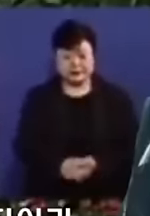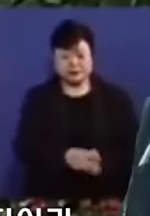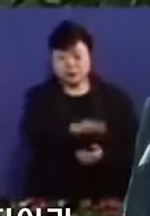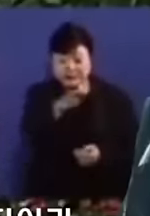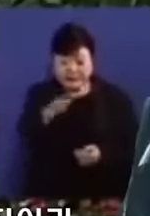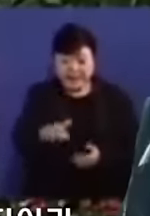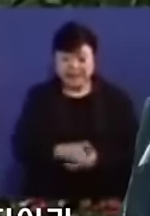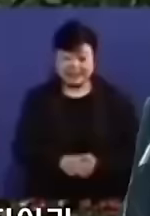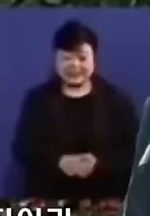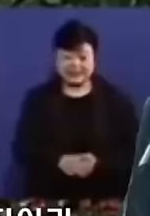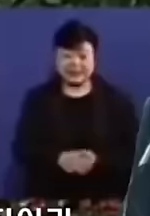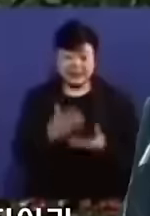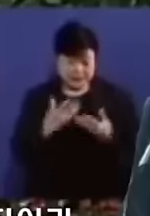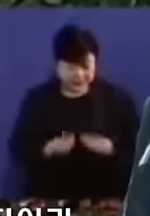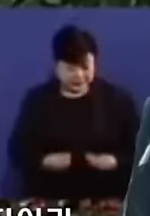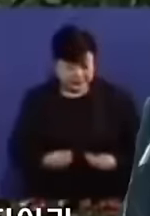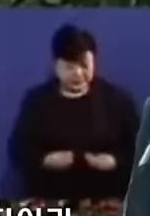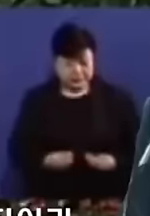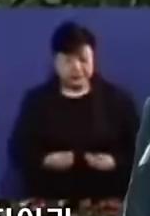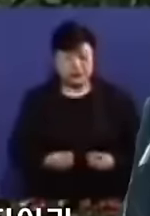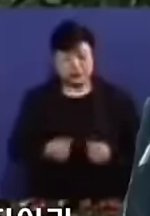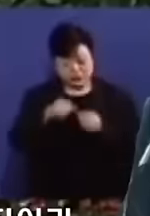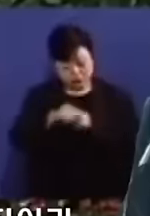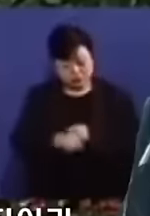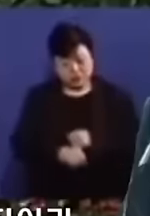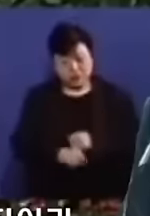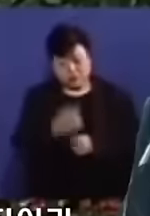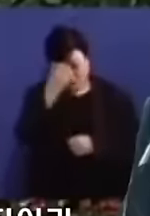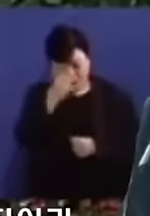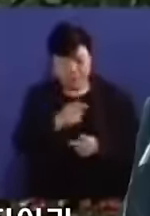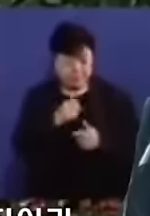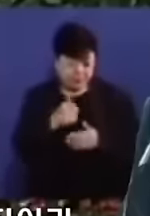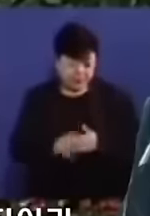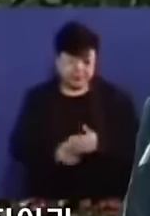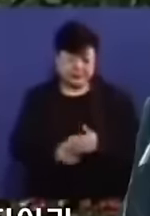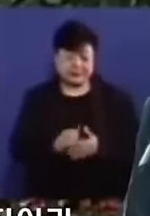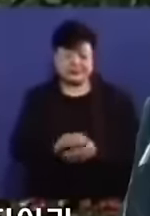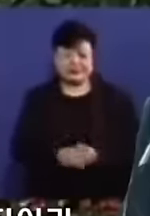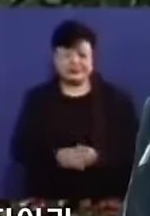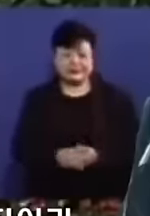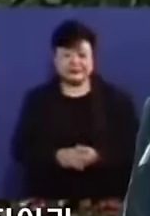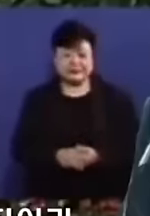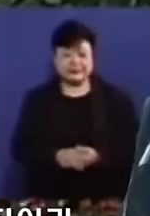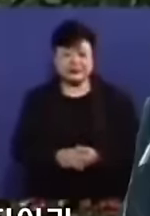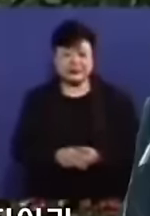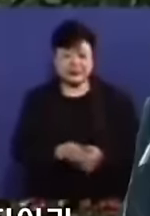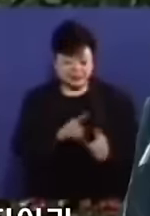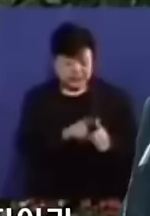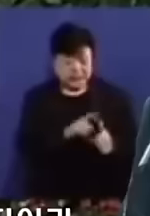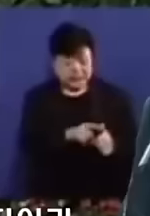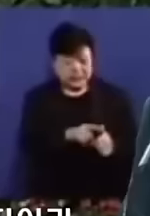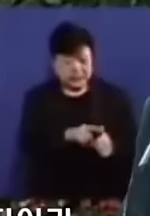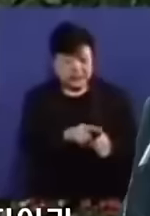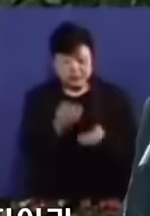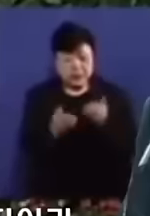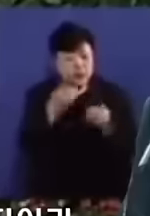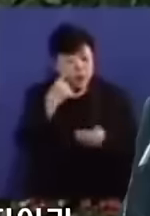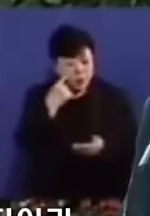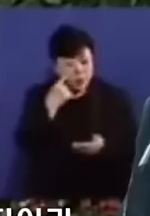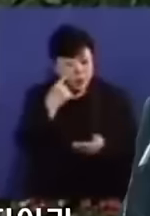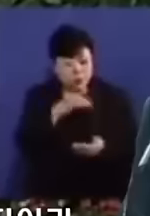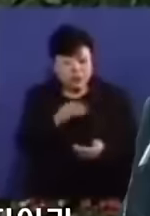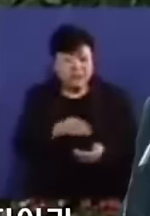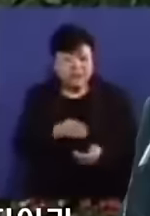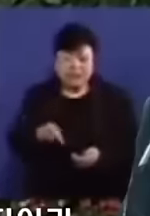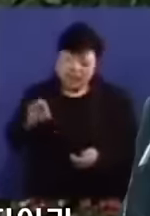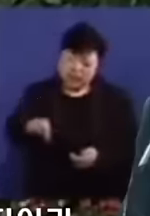우리가 낙심하고 좌절하고 우울에 빠졌다는 것은 이 닉 부이치치에 비교하면 아무것도